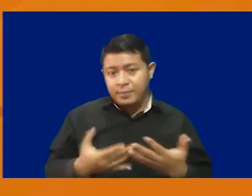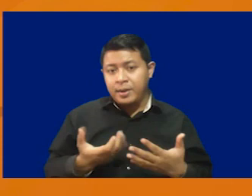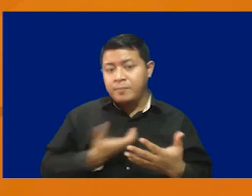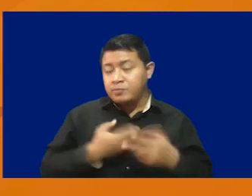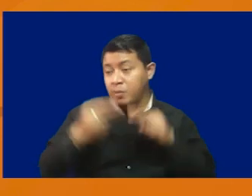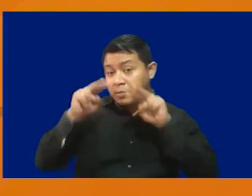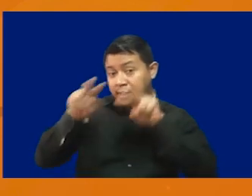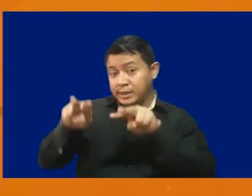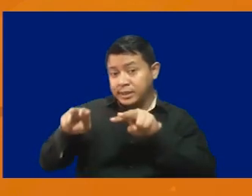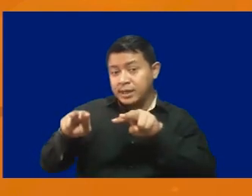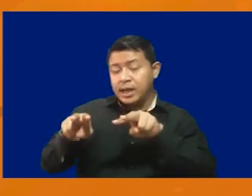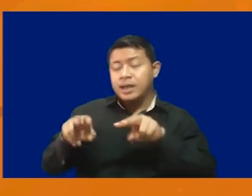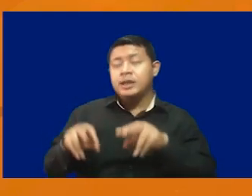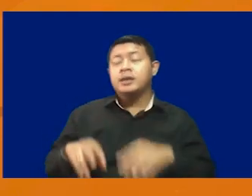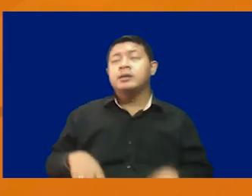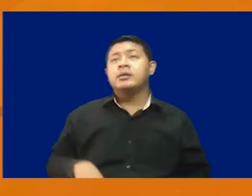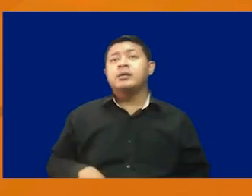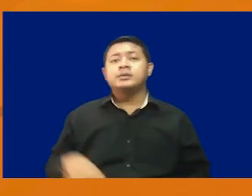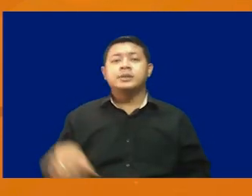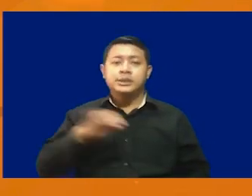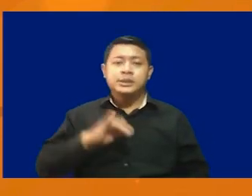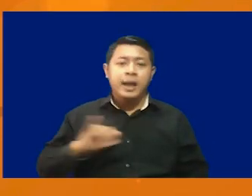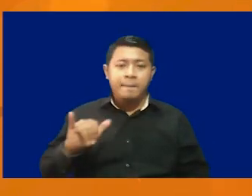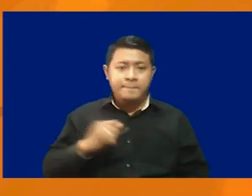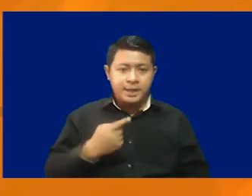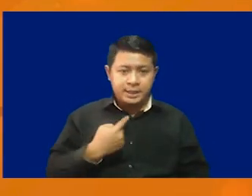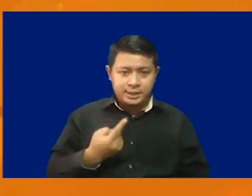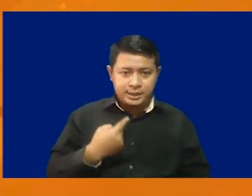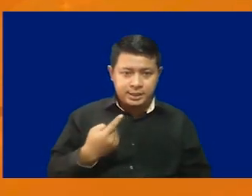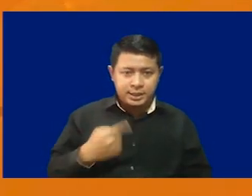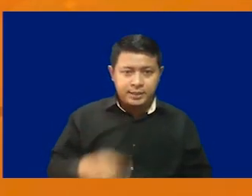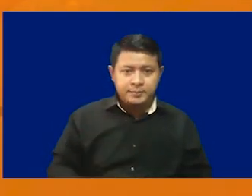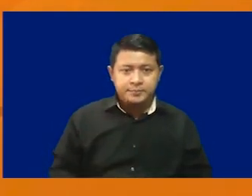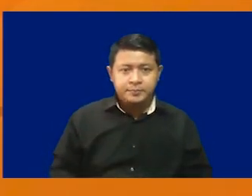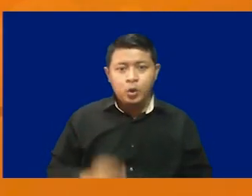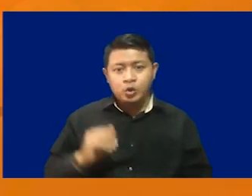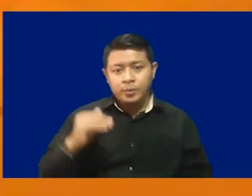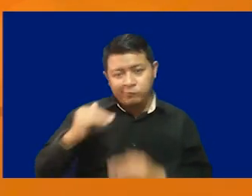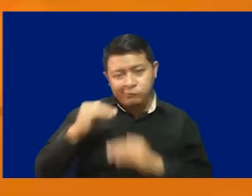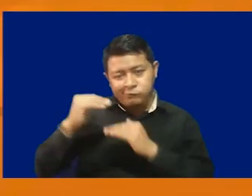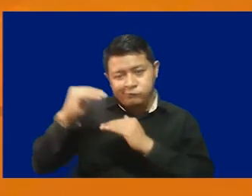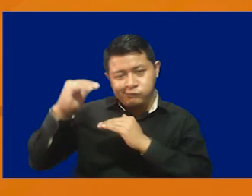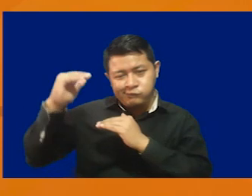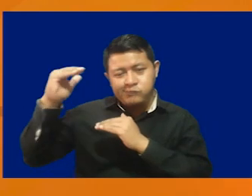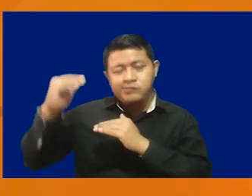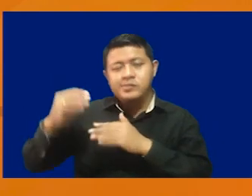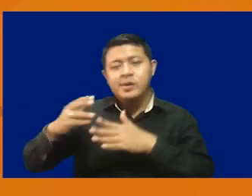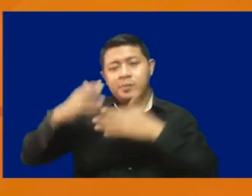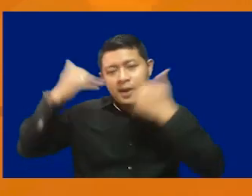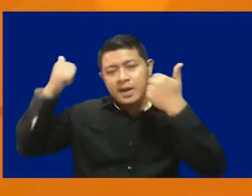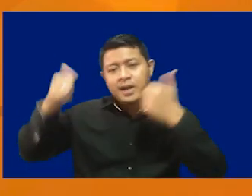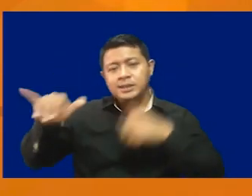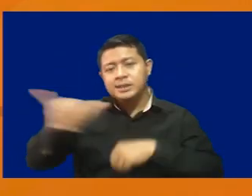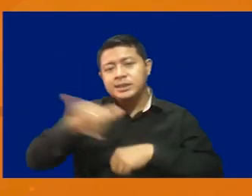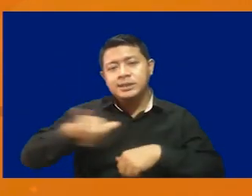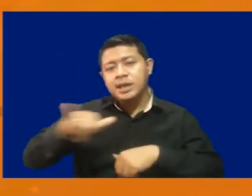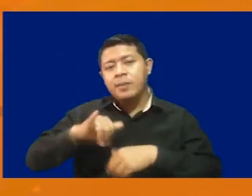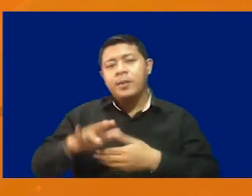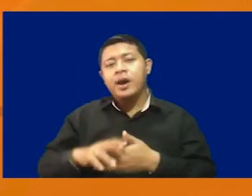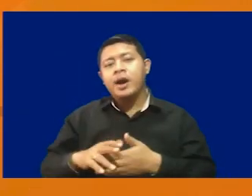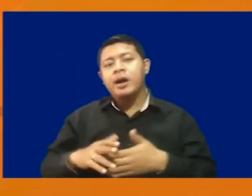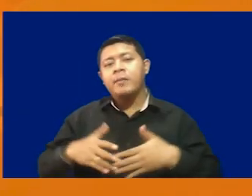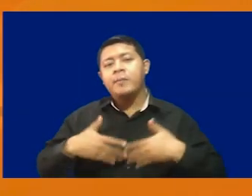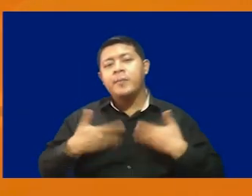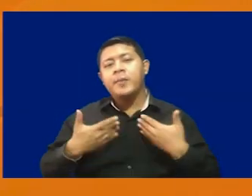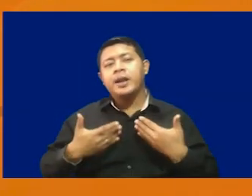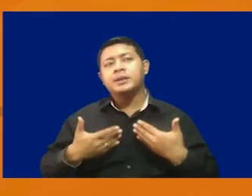ya saudara-saudari, tapi kita ingin memperhatikan kebutuhan itu juga untuk sesama kita gitu. Bagaimana kita bisa lebih menghargai sesama